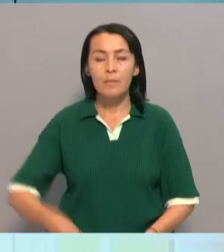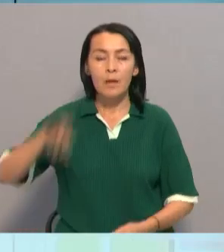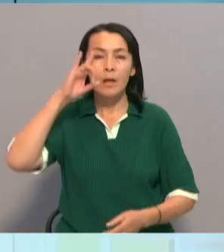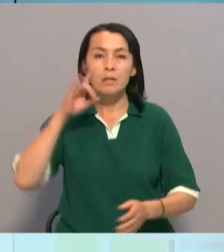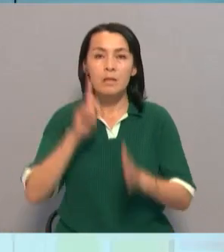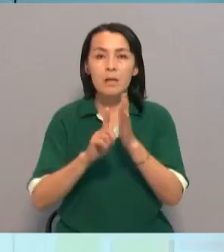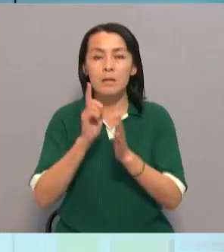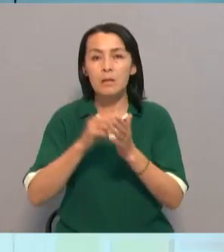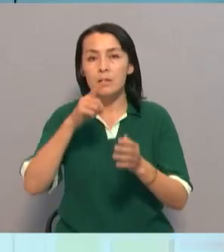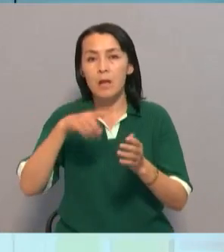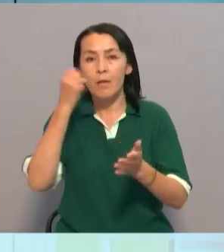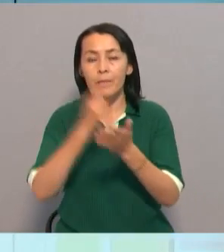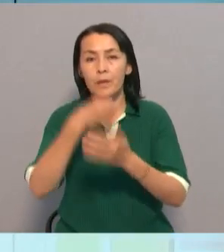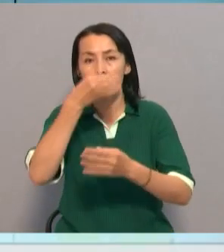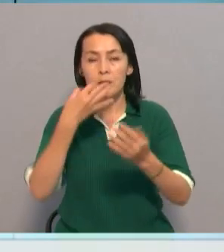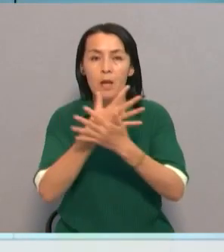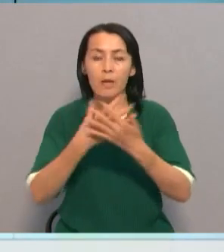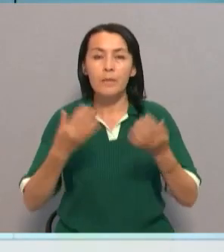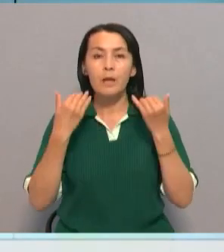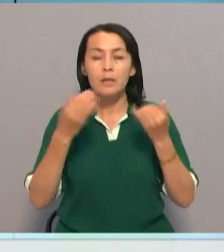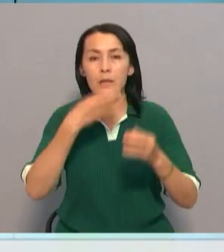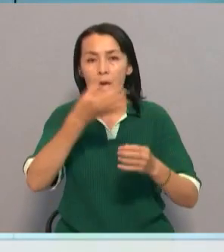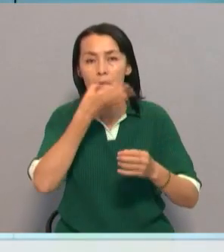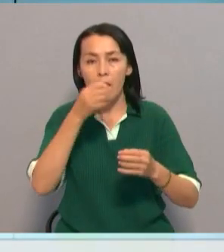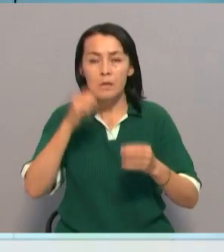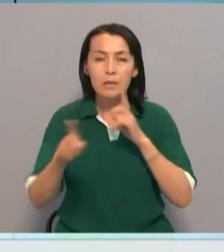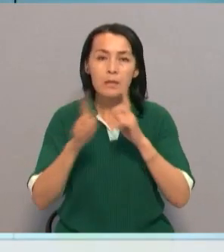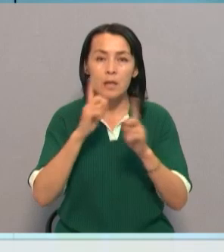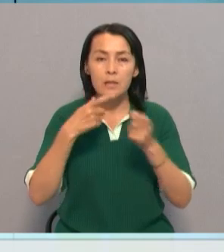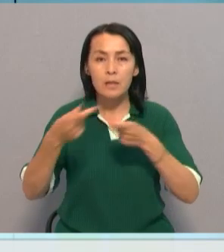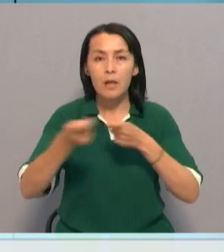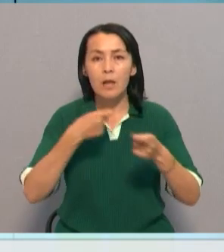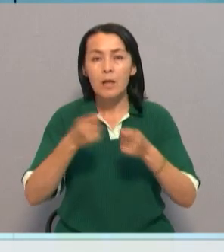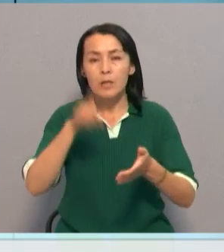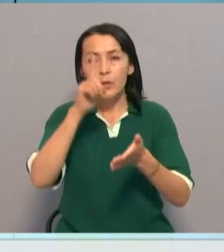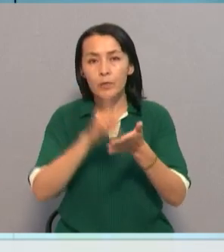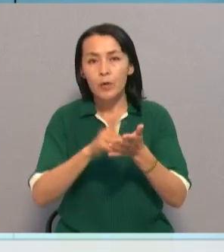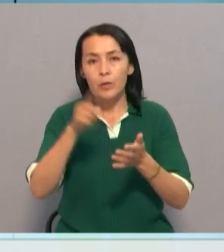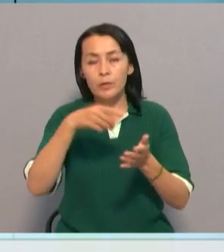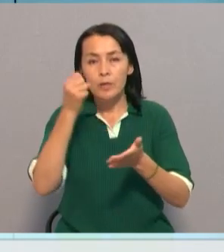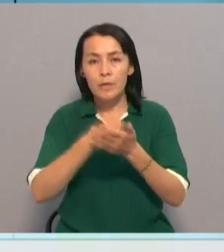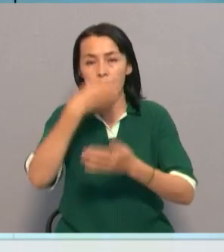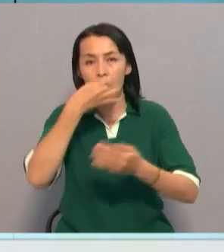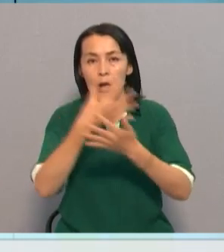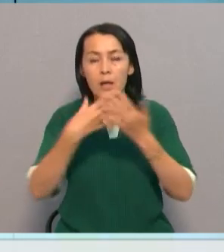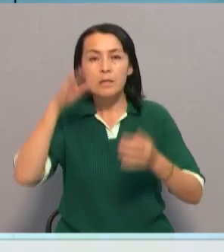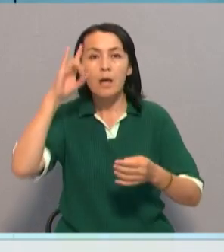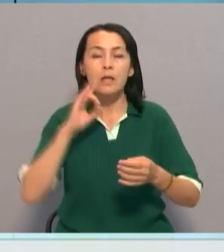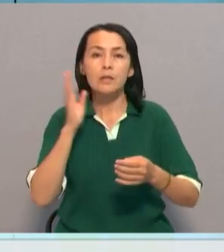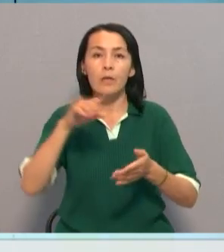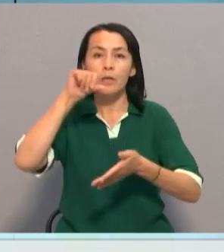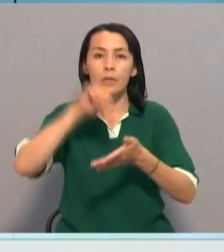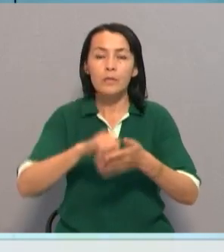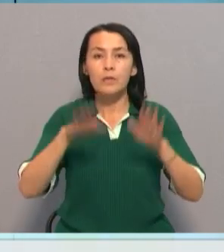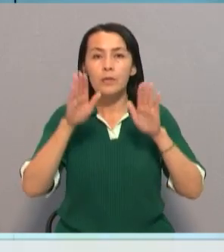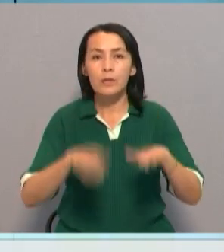В Казахстане начнется маркировка лекарственных препаратов. Как отметили на совещании в правительстве, обязательная маркировка лекарственных средств в Казахстане будет